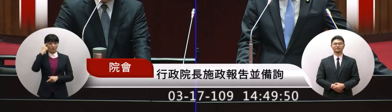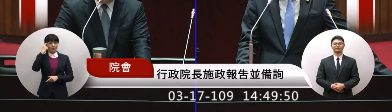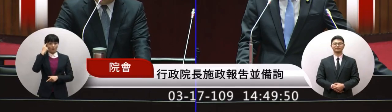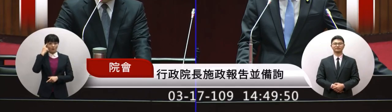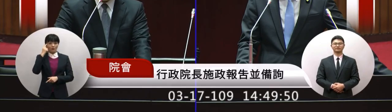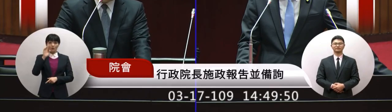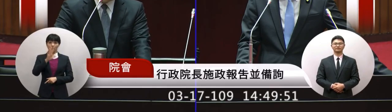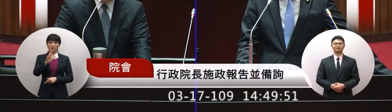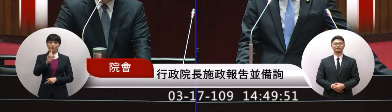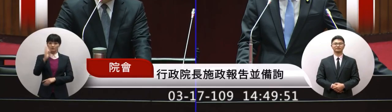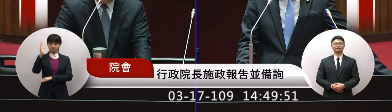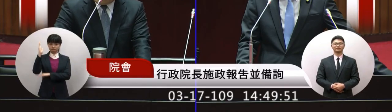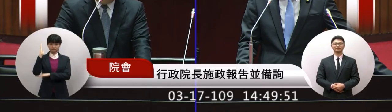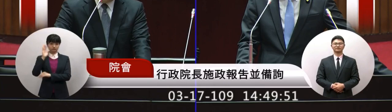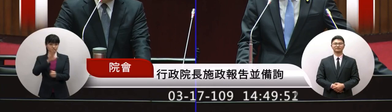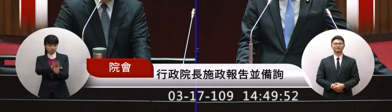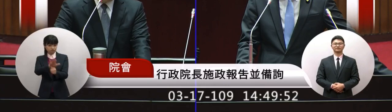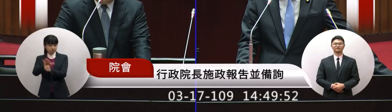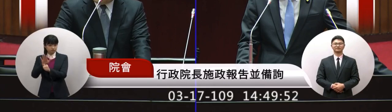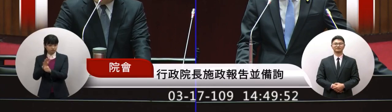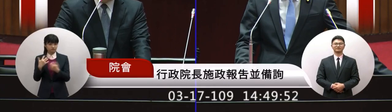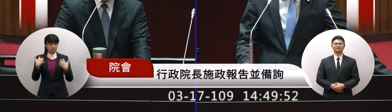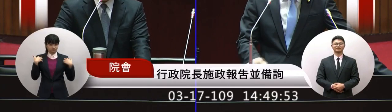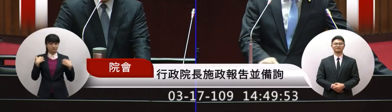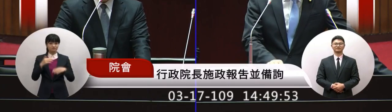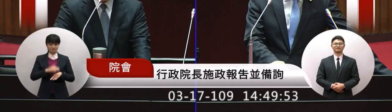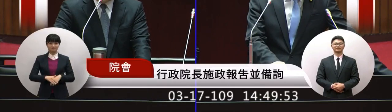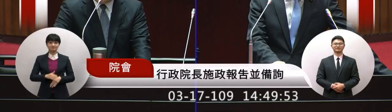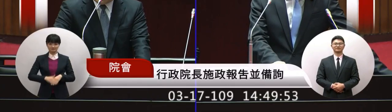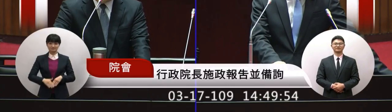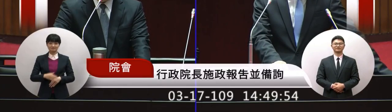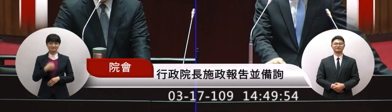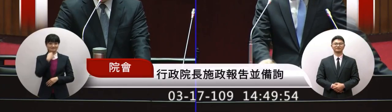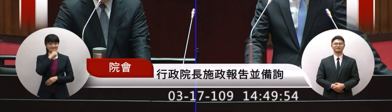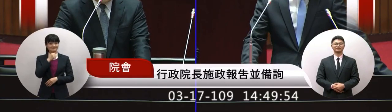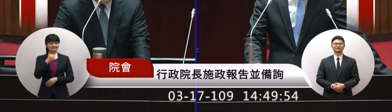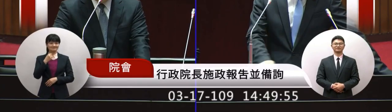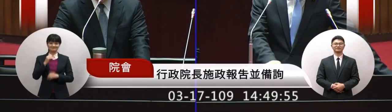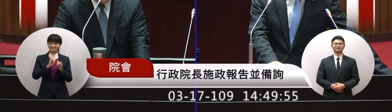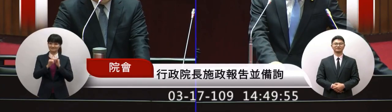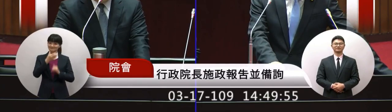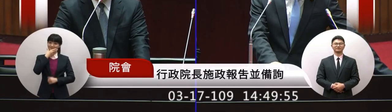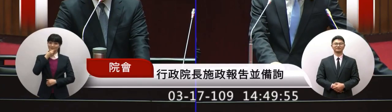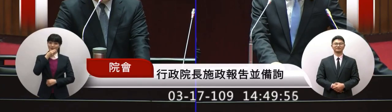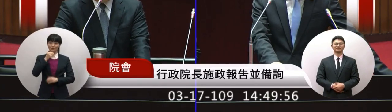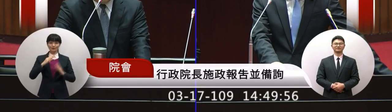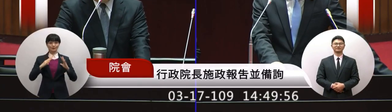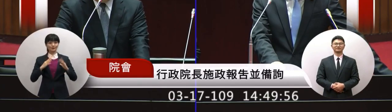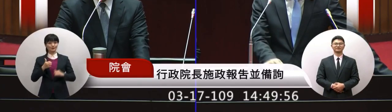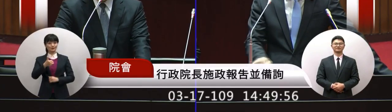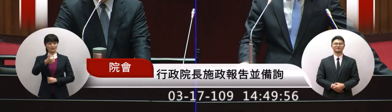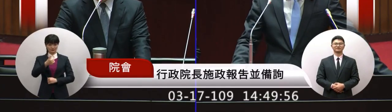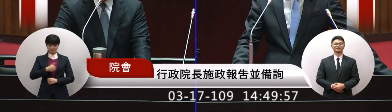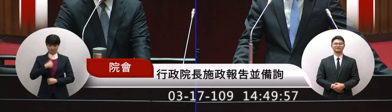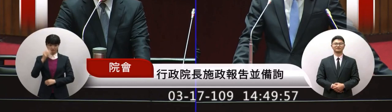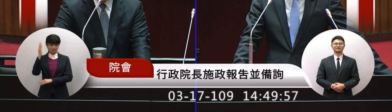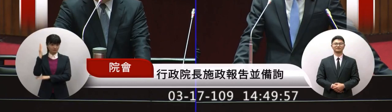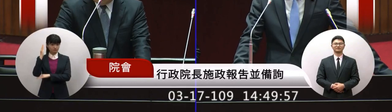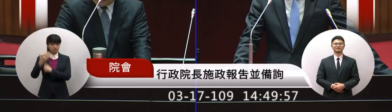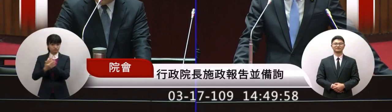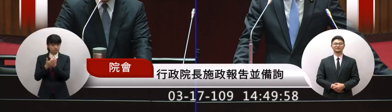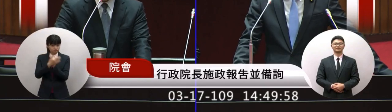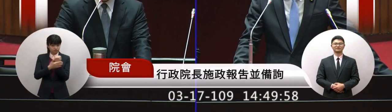政府会做事，做台湾人很幸福，才觉得这个政府真的有在为保护人